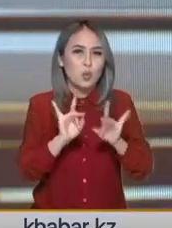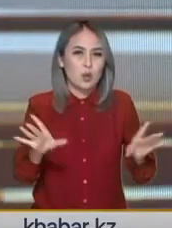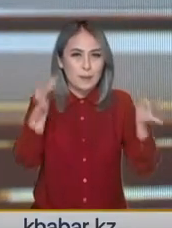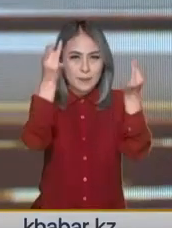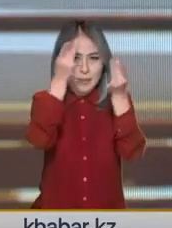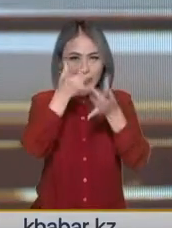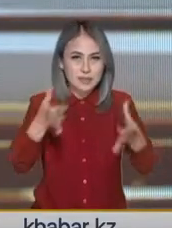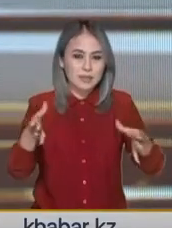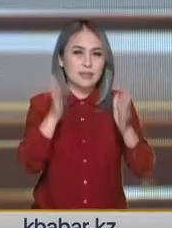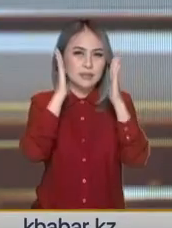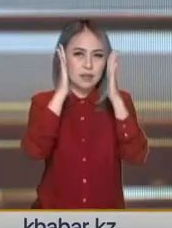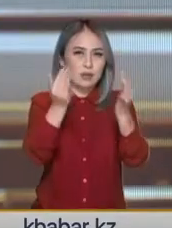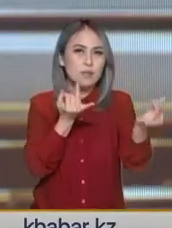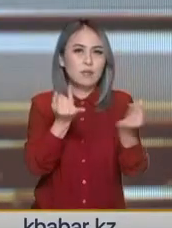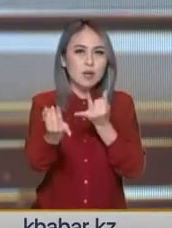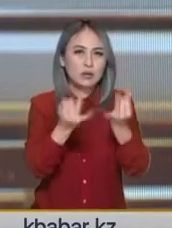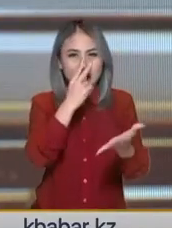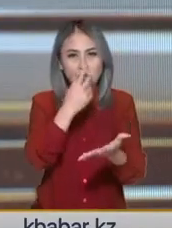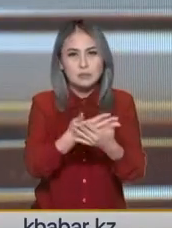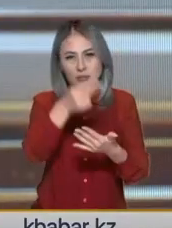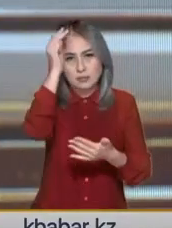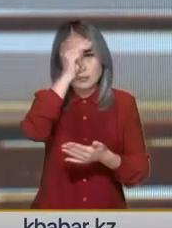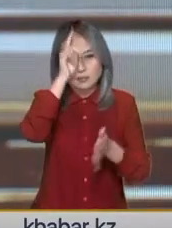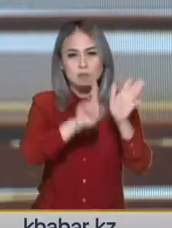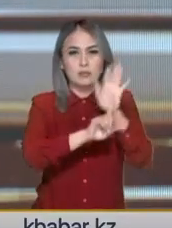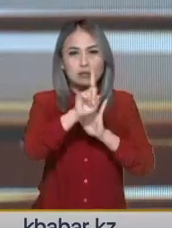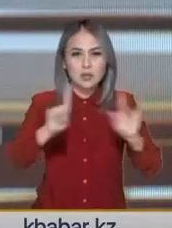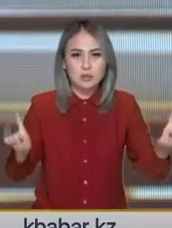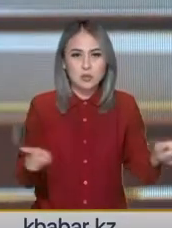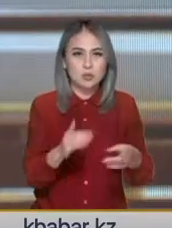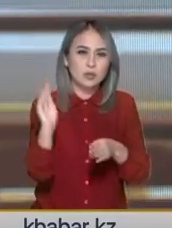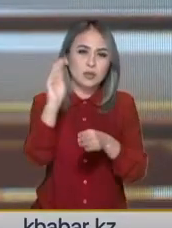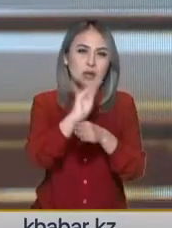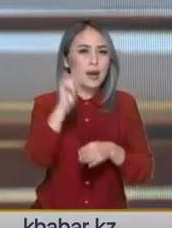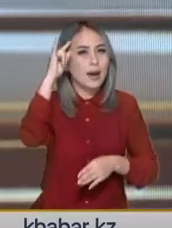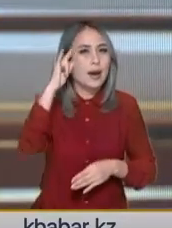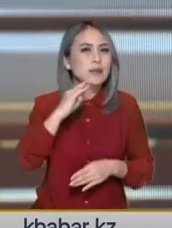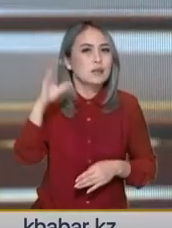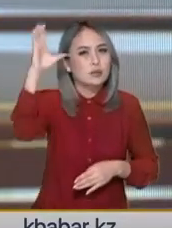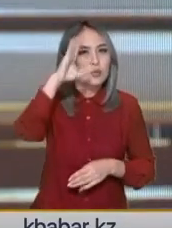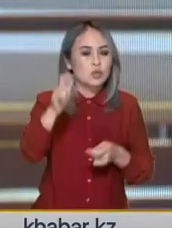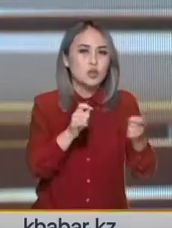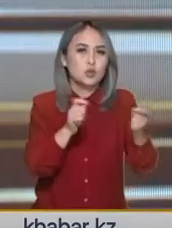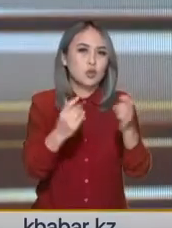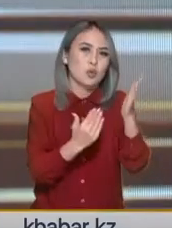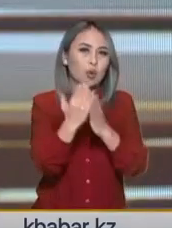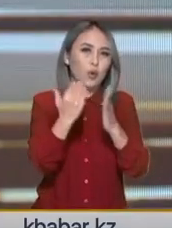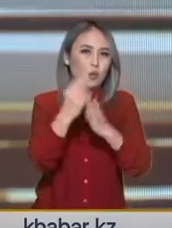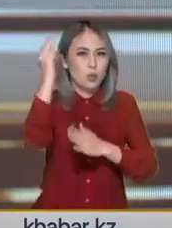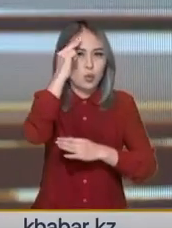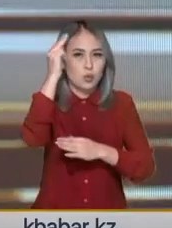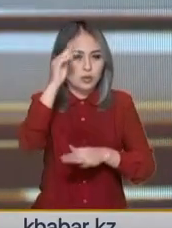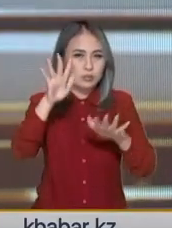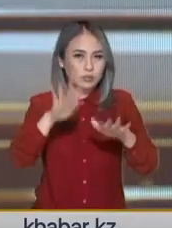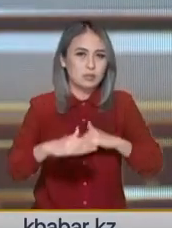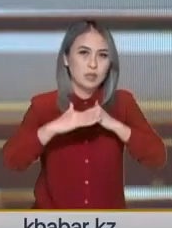айтулы оқиға мәдениетаралық диалогтың маңыздылығын көрсетіп, білім беру бастамаларын дамытуға, сондай-ақ қазақ пен өзбектің жетекші жоғары